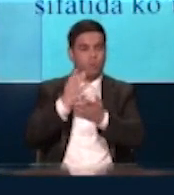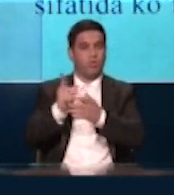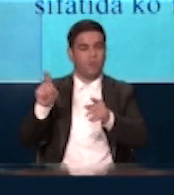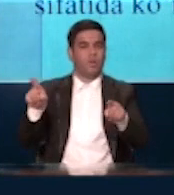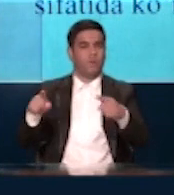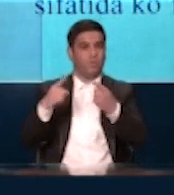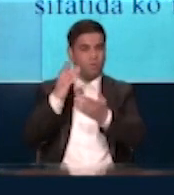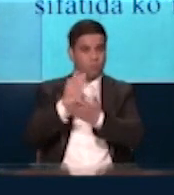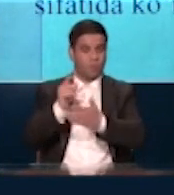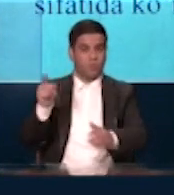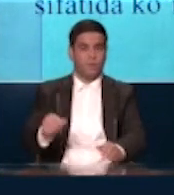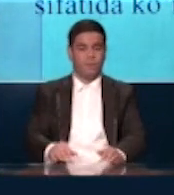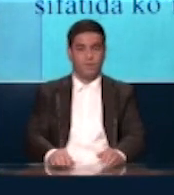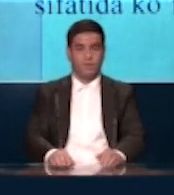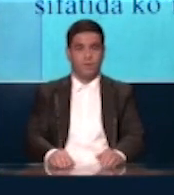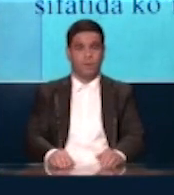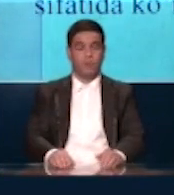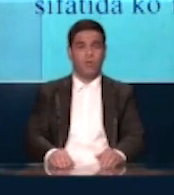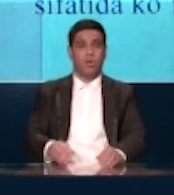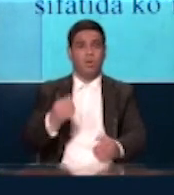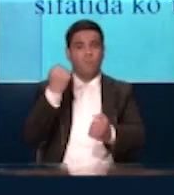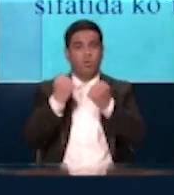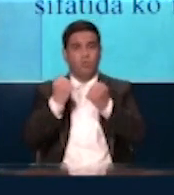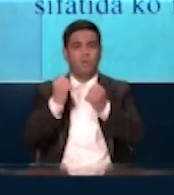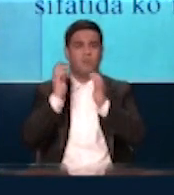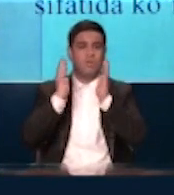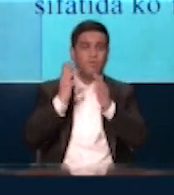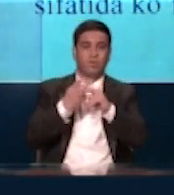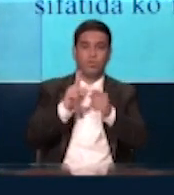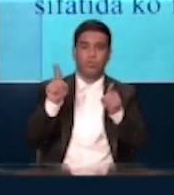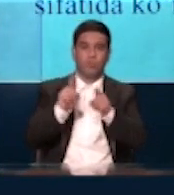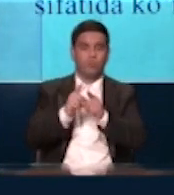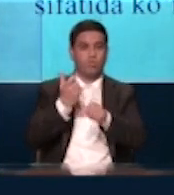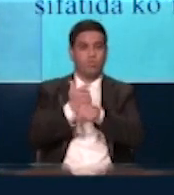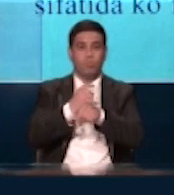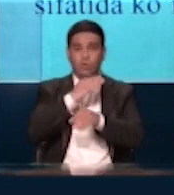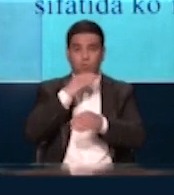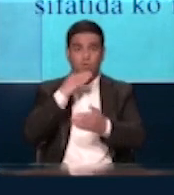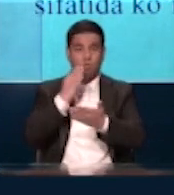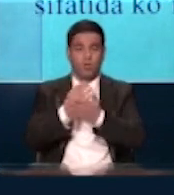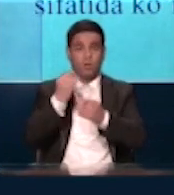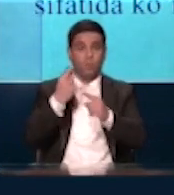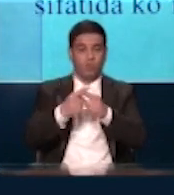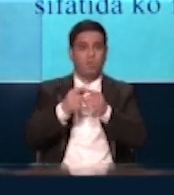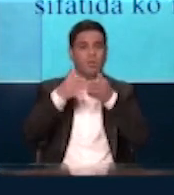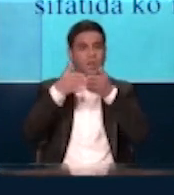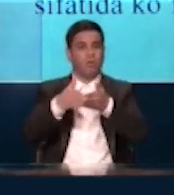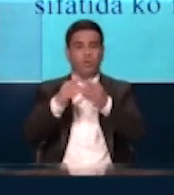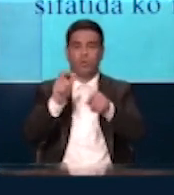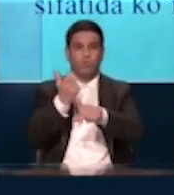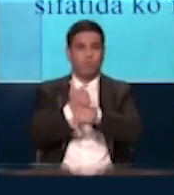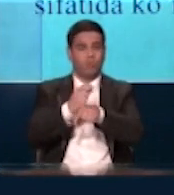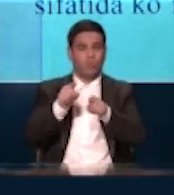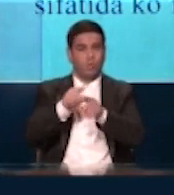o'rinda turuvchi soha hisoblanadi. Transportida quruqlik transporti turlari bilan birga dengiz transportining ahamiyati ham